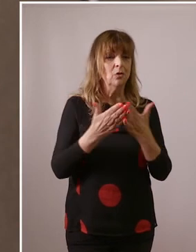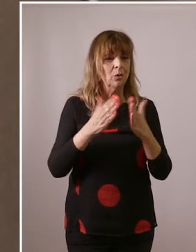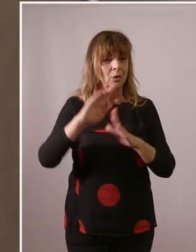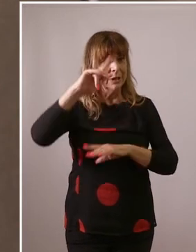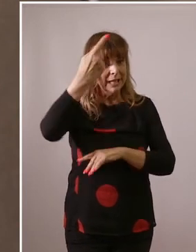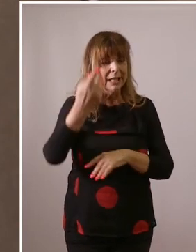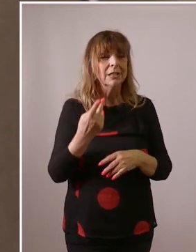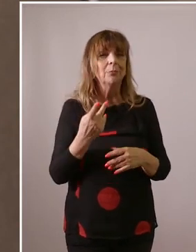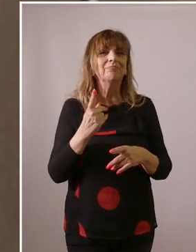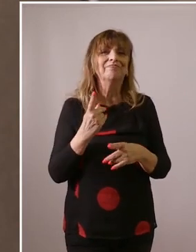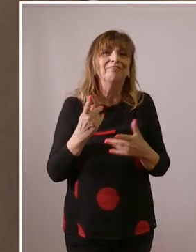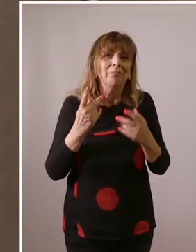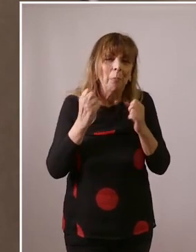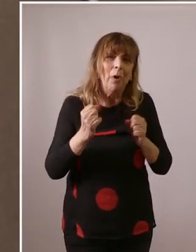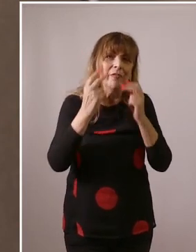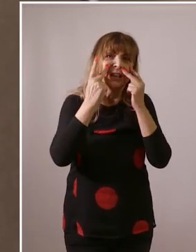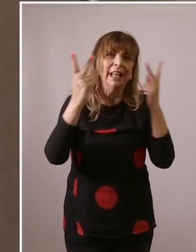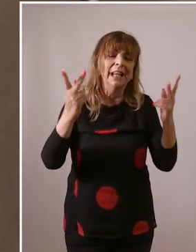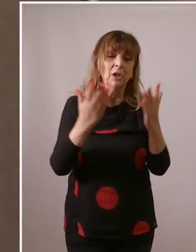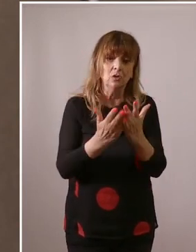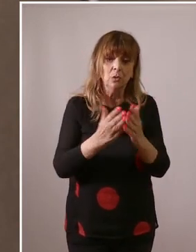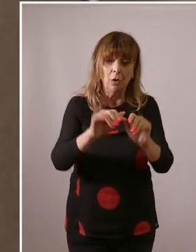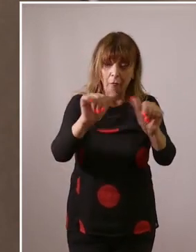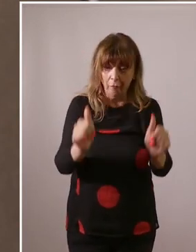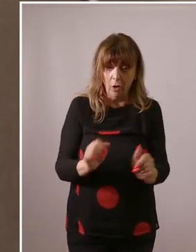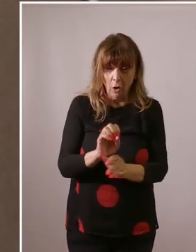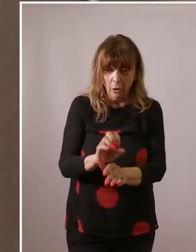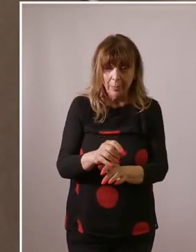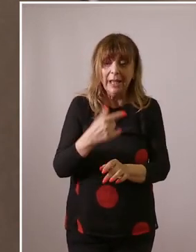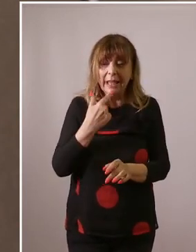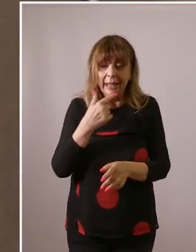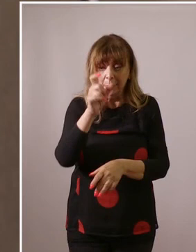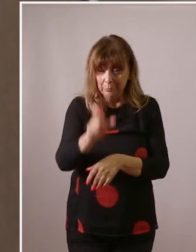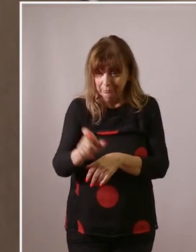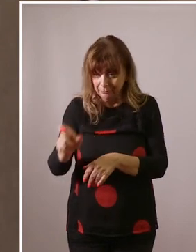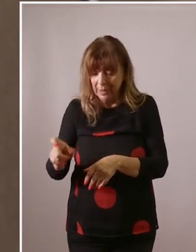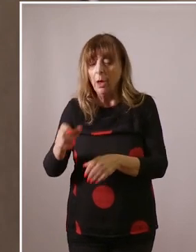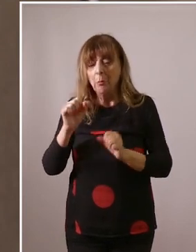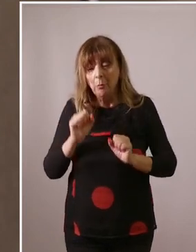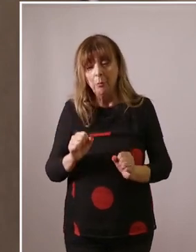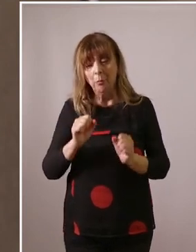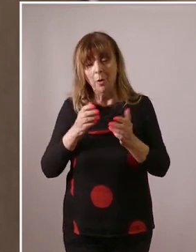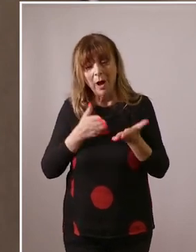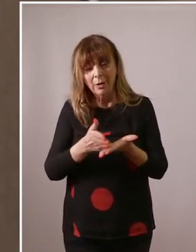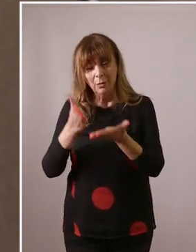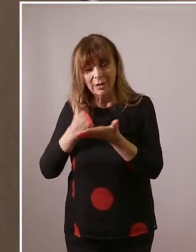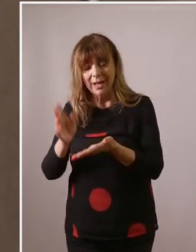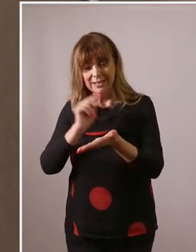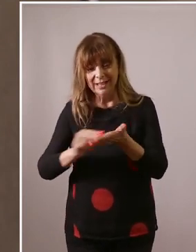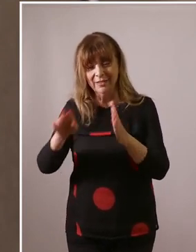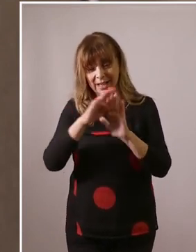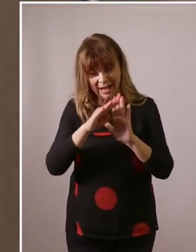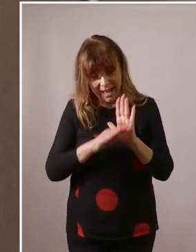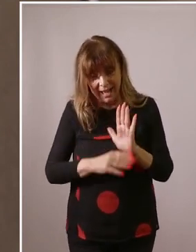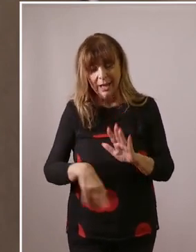venisse visto come lo studio che forma coloro che saranno anche in grado di contribuire a scrivere le regole che